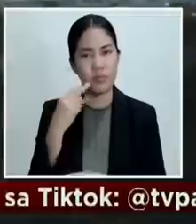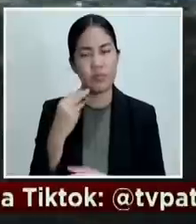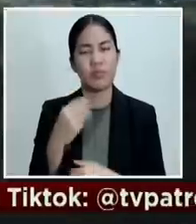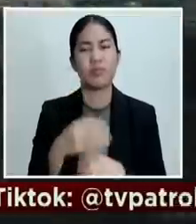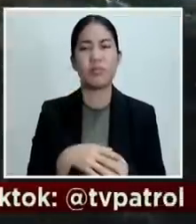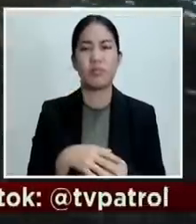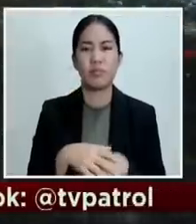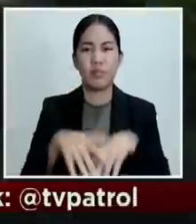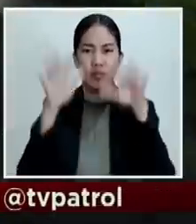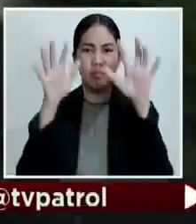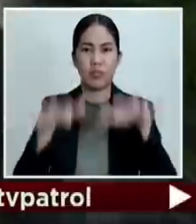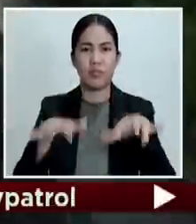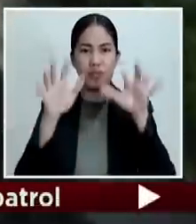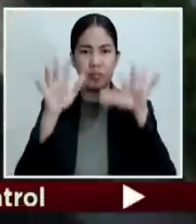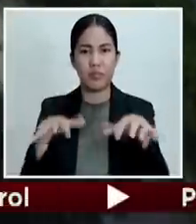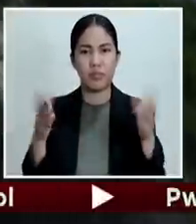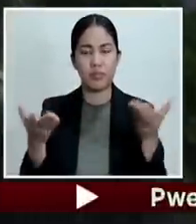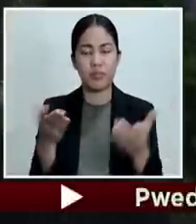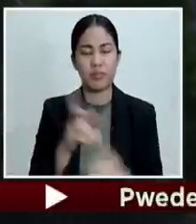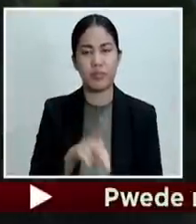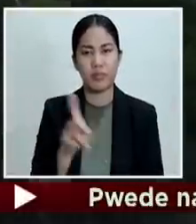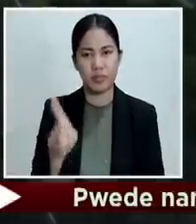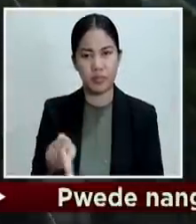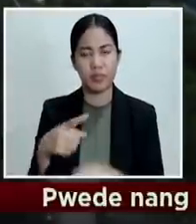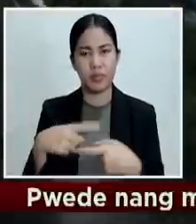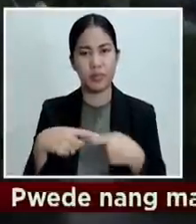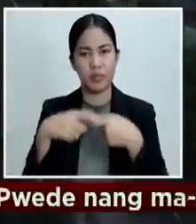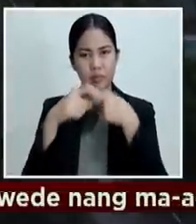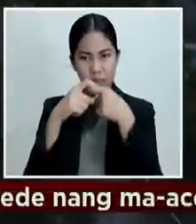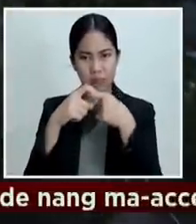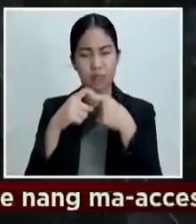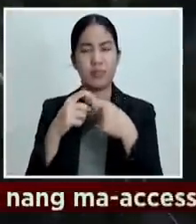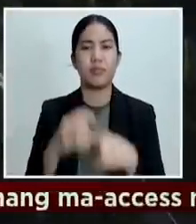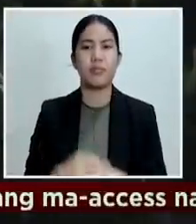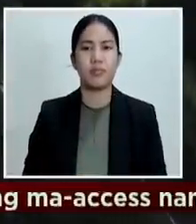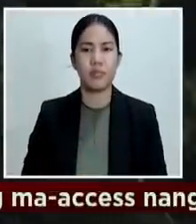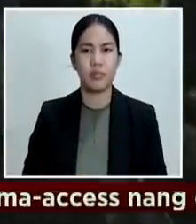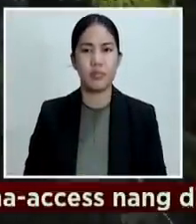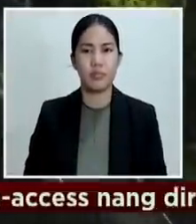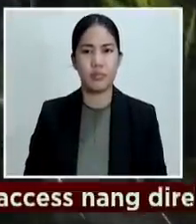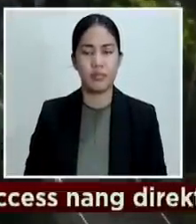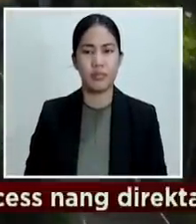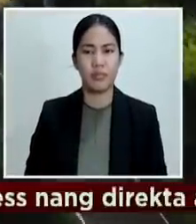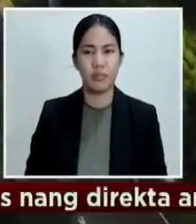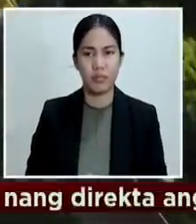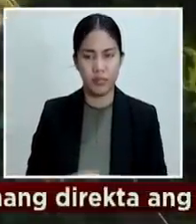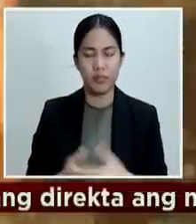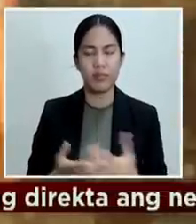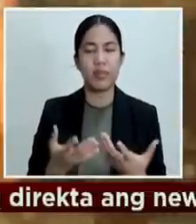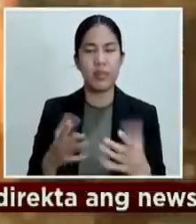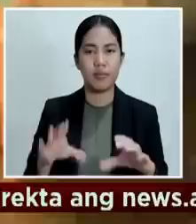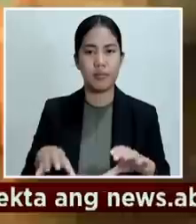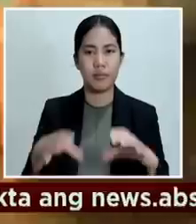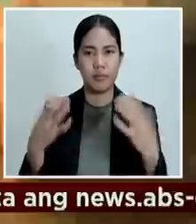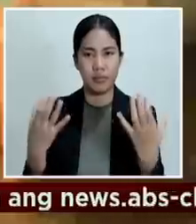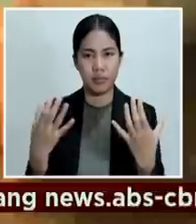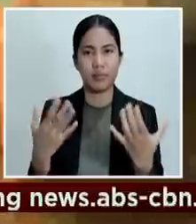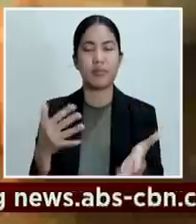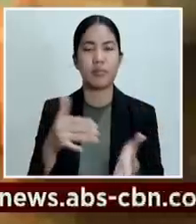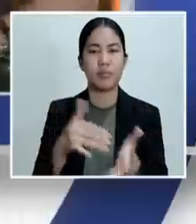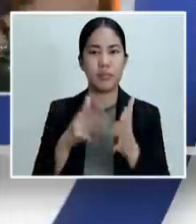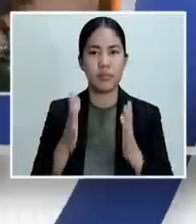pag-ulan dito sa Pampanga, suspendido ang pasok ng mga estudyante sa lahat ng antas hanggang sa Biyernes.